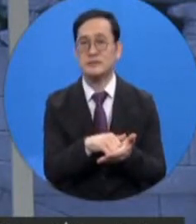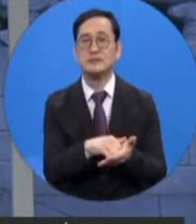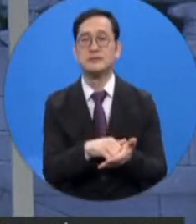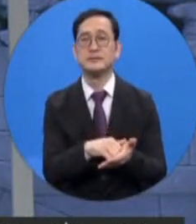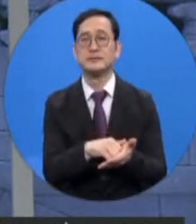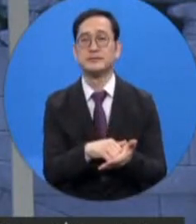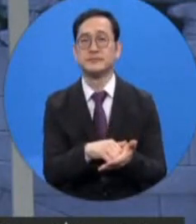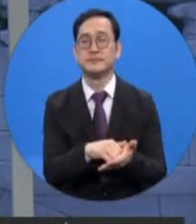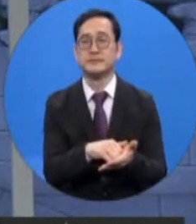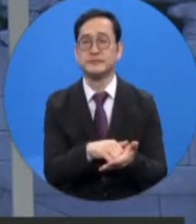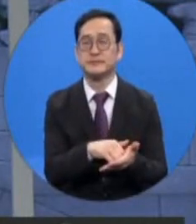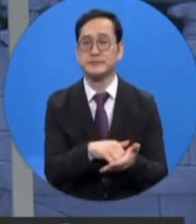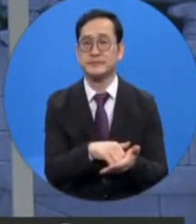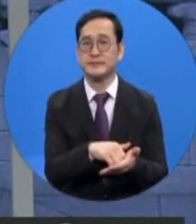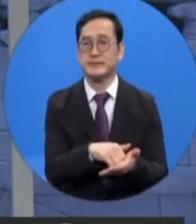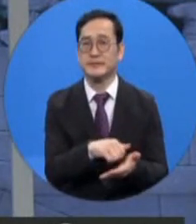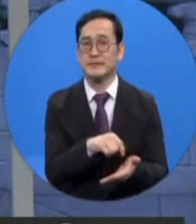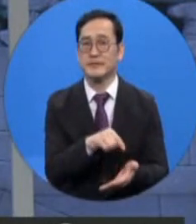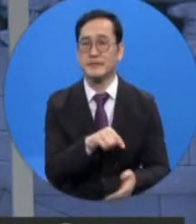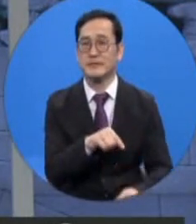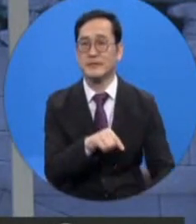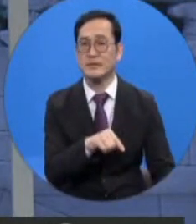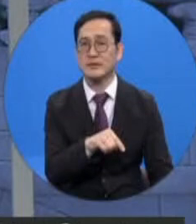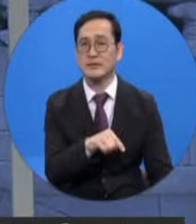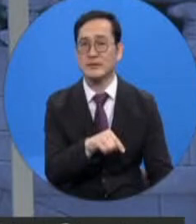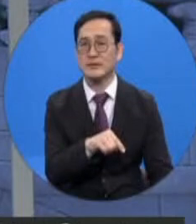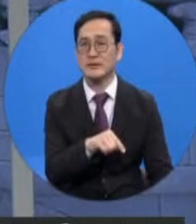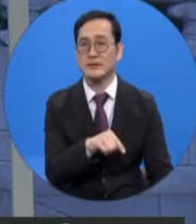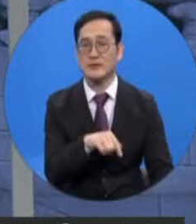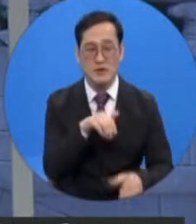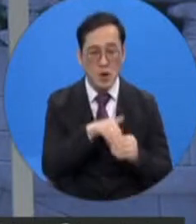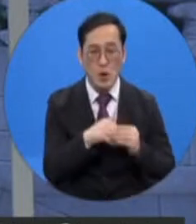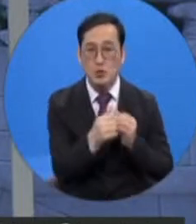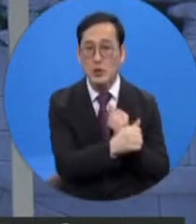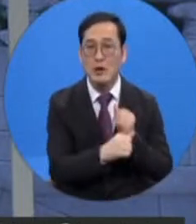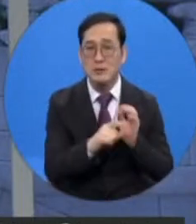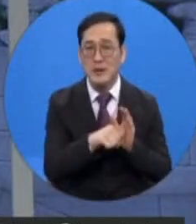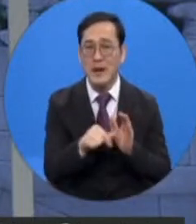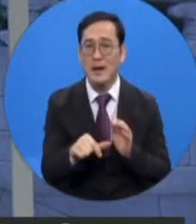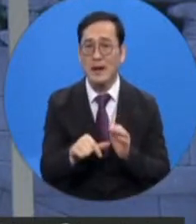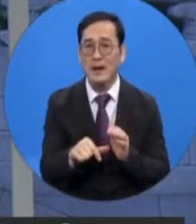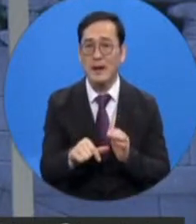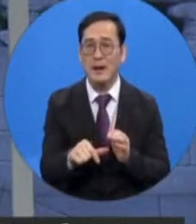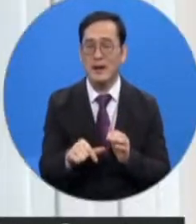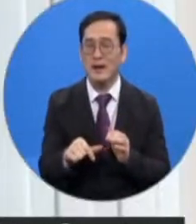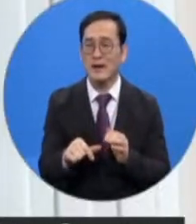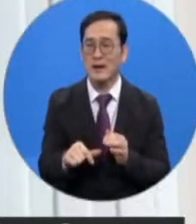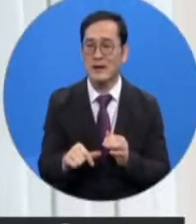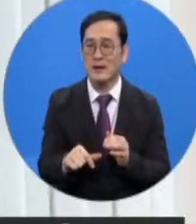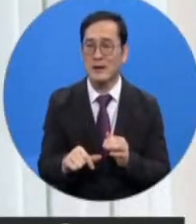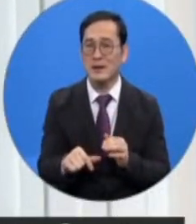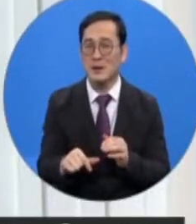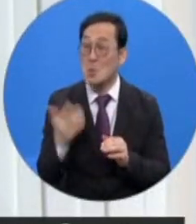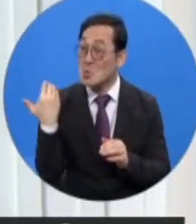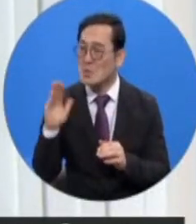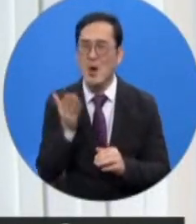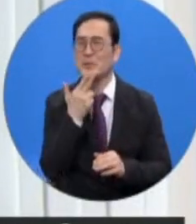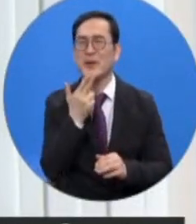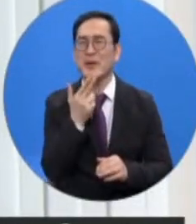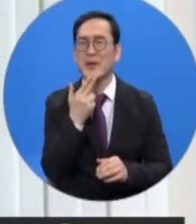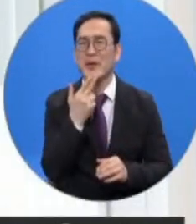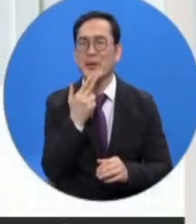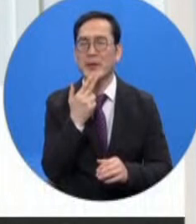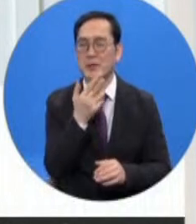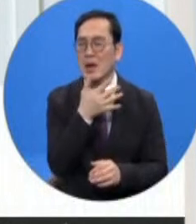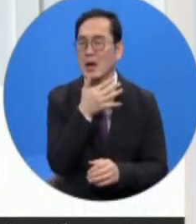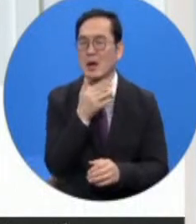나갔던 민주당 선대위 공보단의 입장은 어떻게 된 겁니까, 그러면? 아까 말씀드린 것처럼 그 자체가 아들의